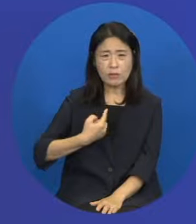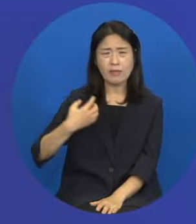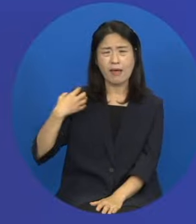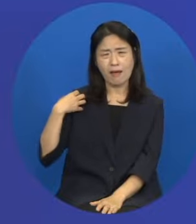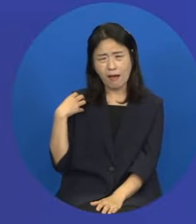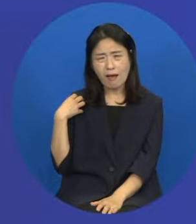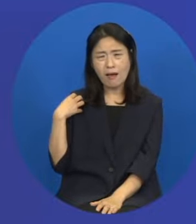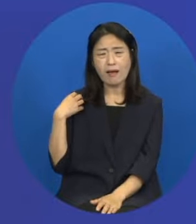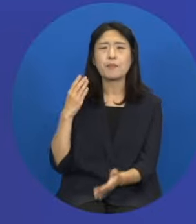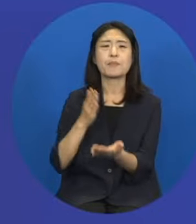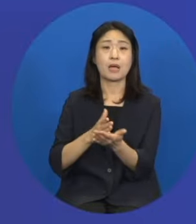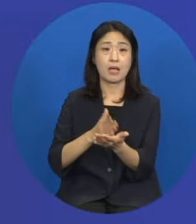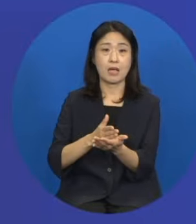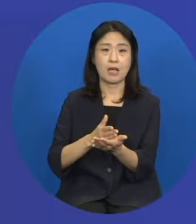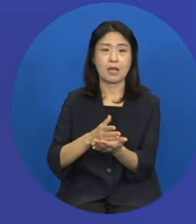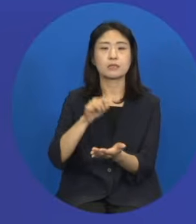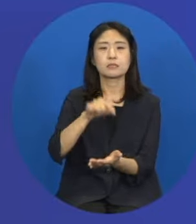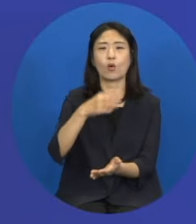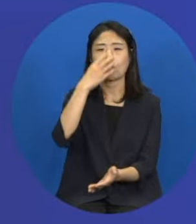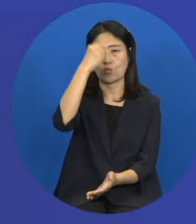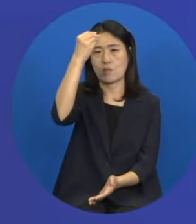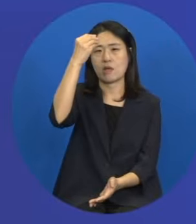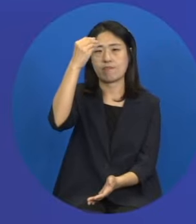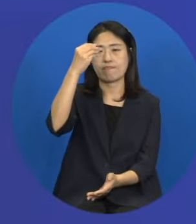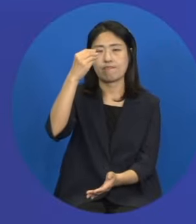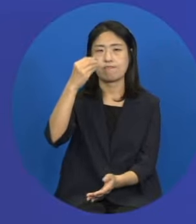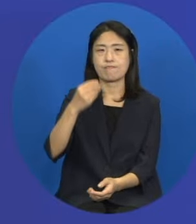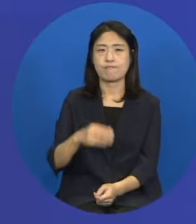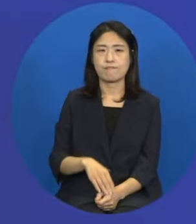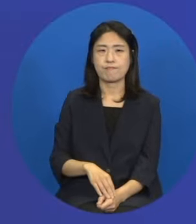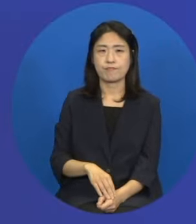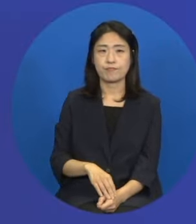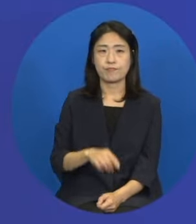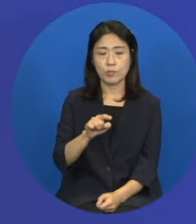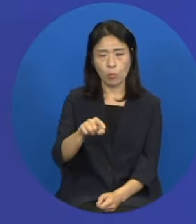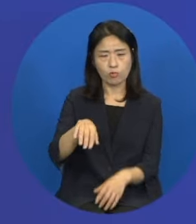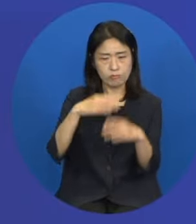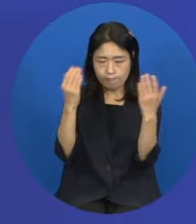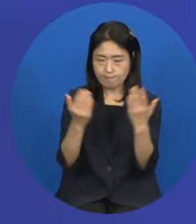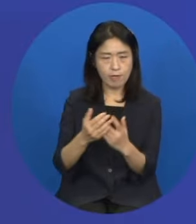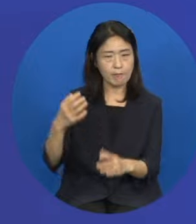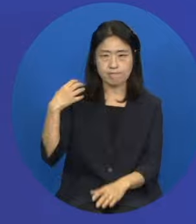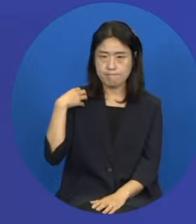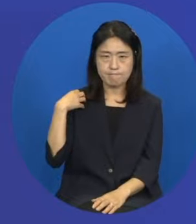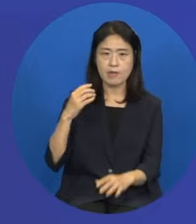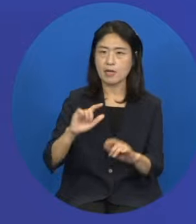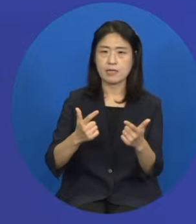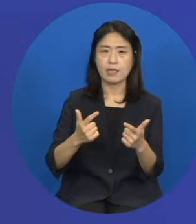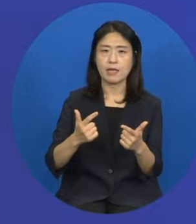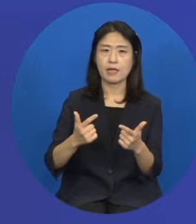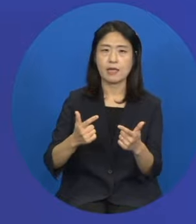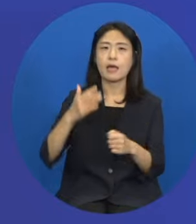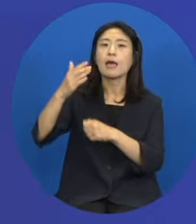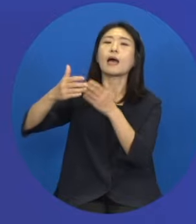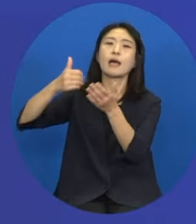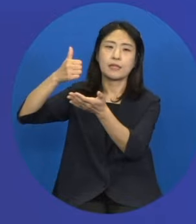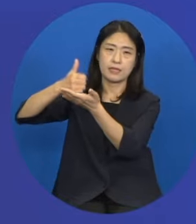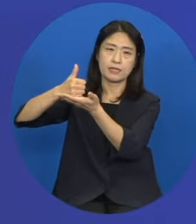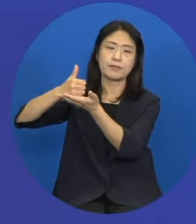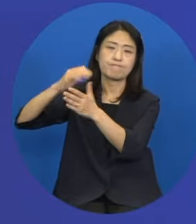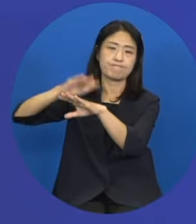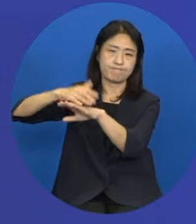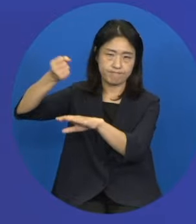갖지 마. 그거 교만이야. 너가 다 하는 거 아니야. 내가 하는 거야. 그 얘기하신